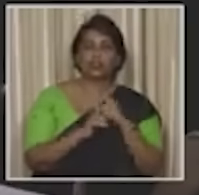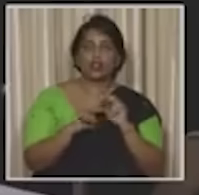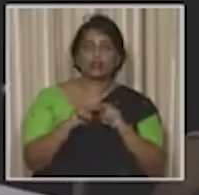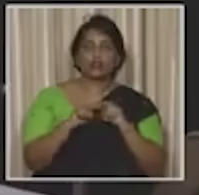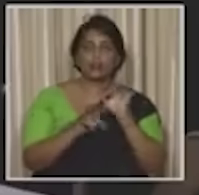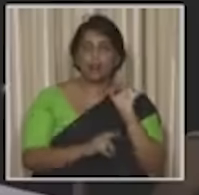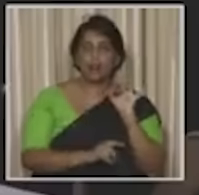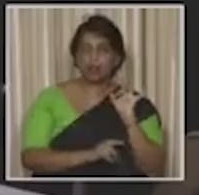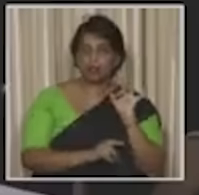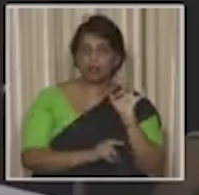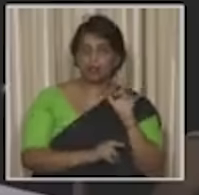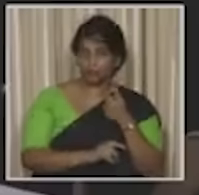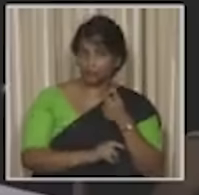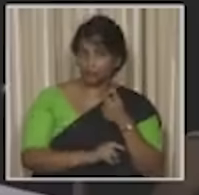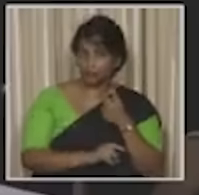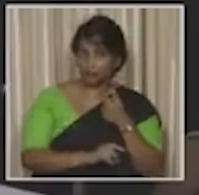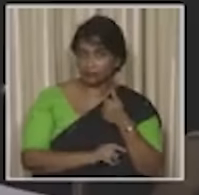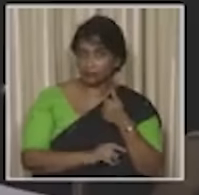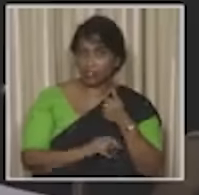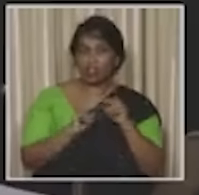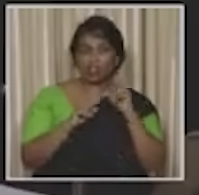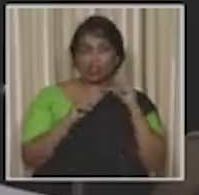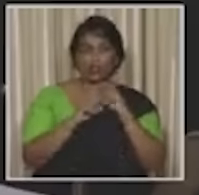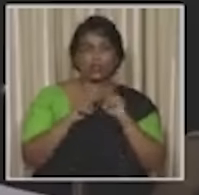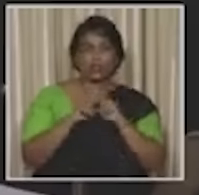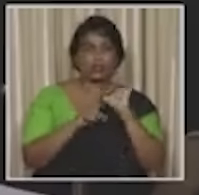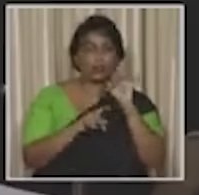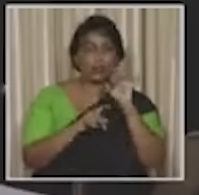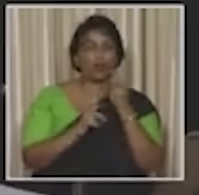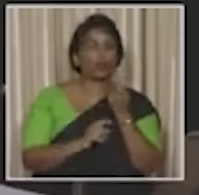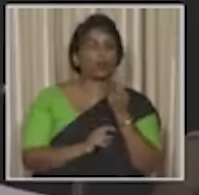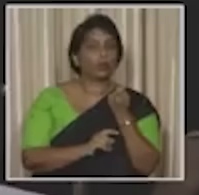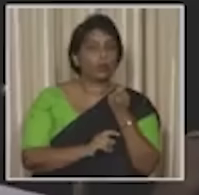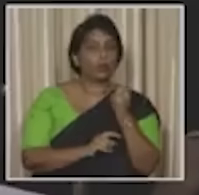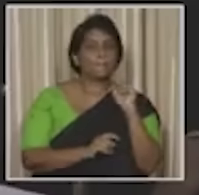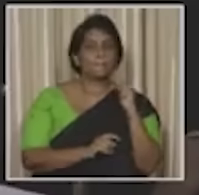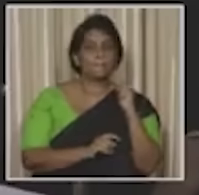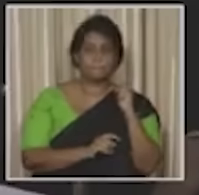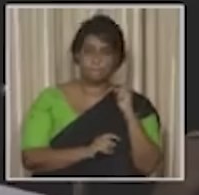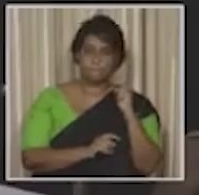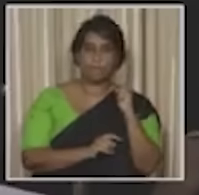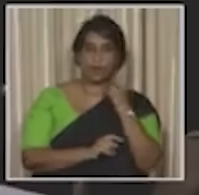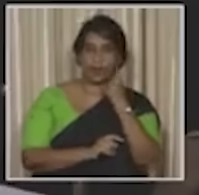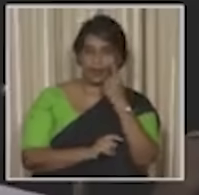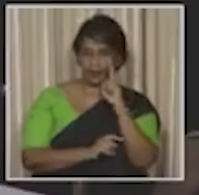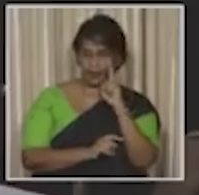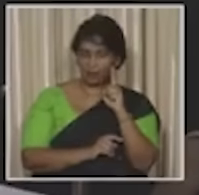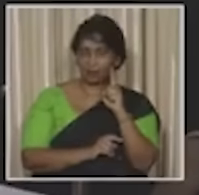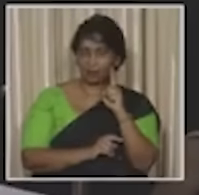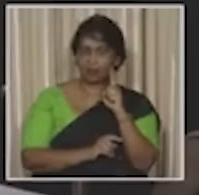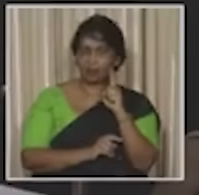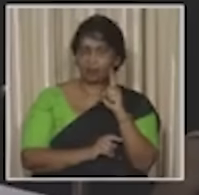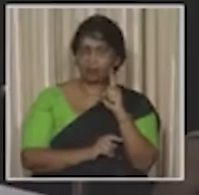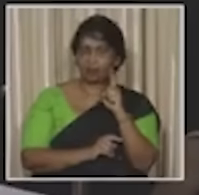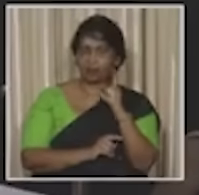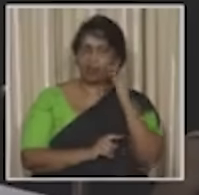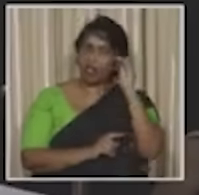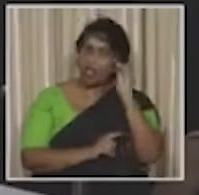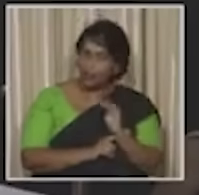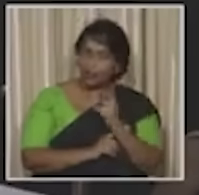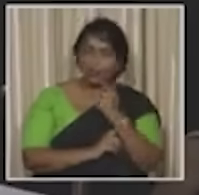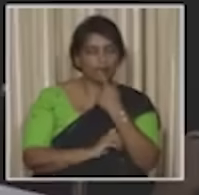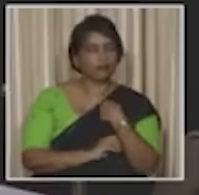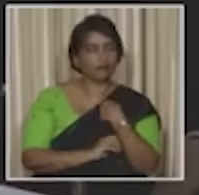$115යි. හරිනේ. $115 කට රුපියල් 50ක් පමණ වෙනවා unit එකක්. ඊට වඩා අඩු නම් මට කියන්න.